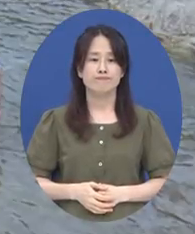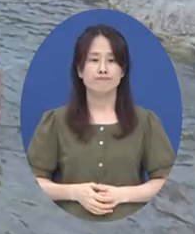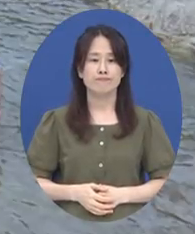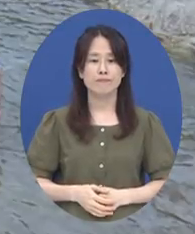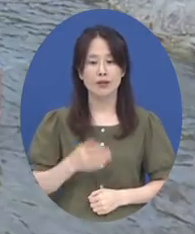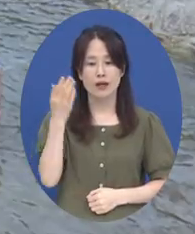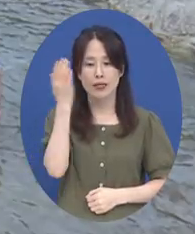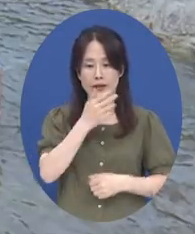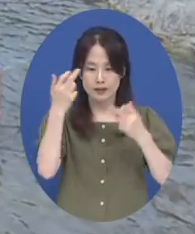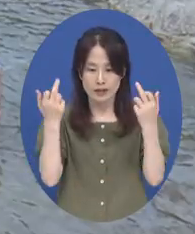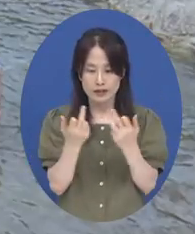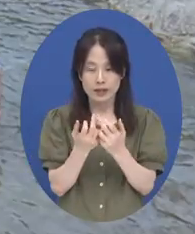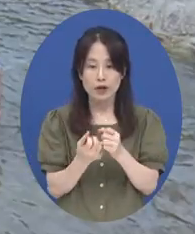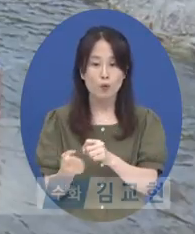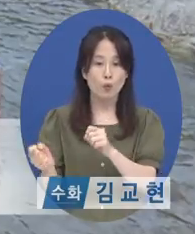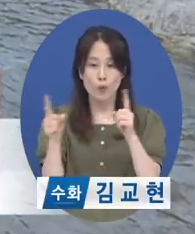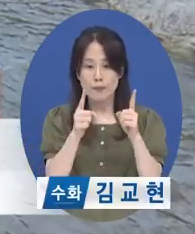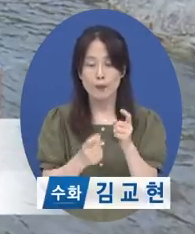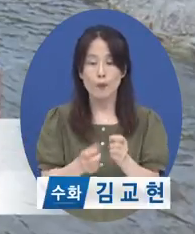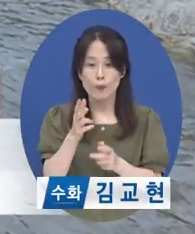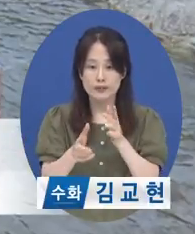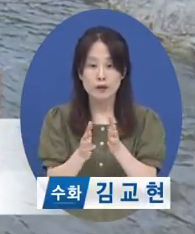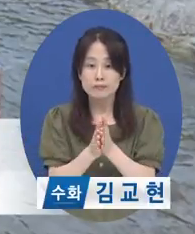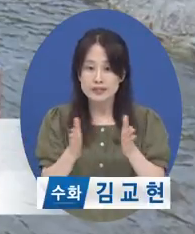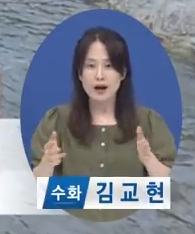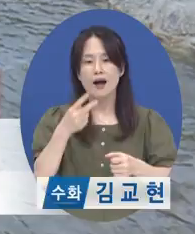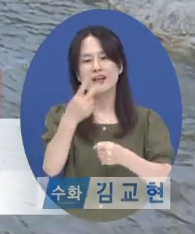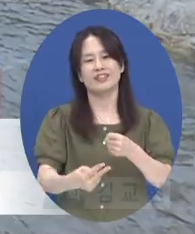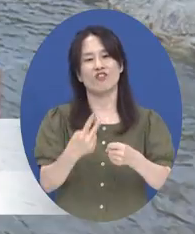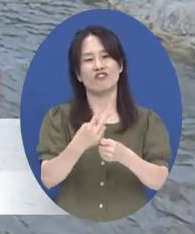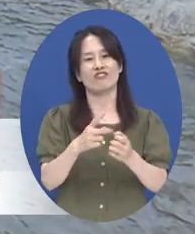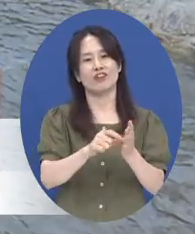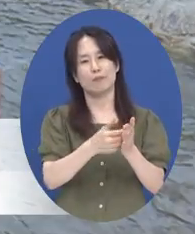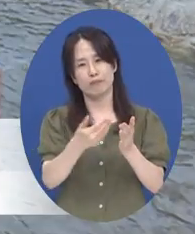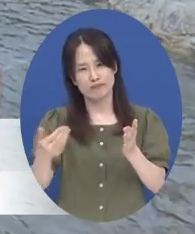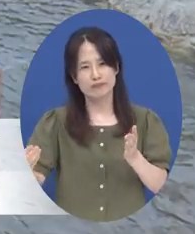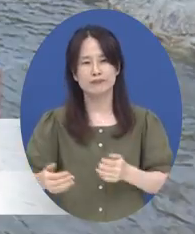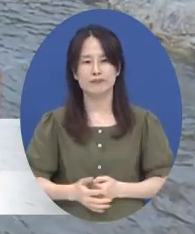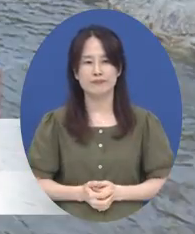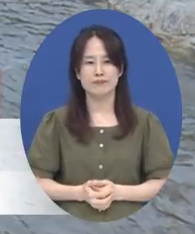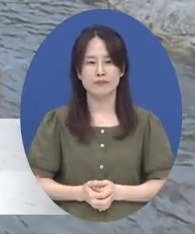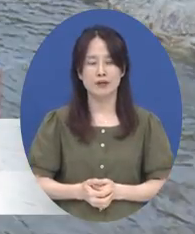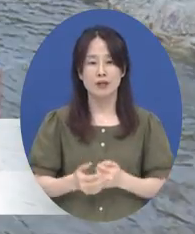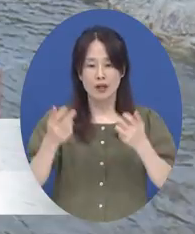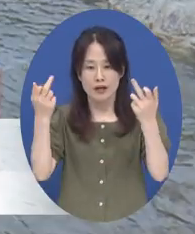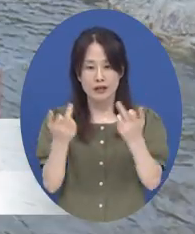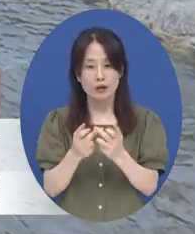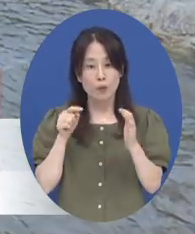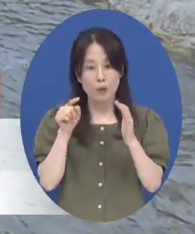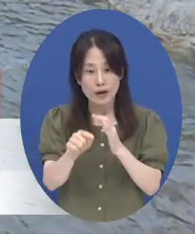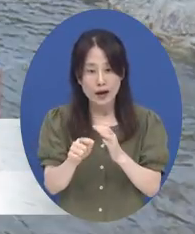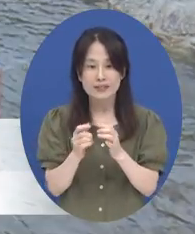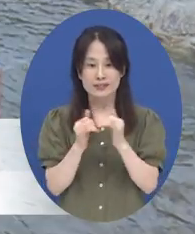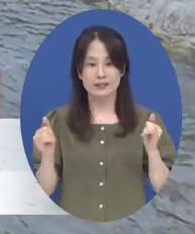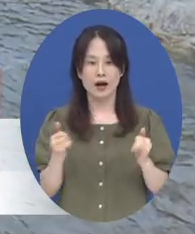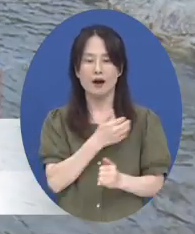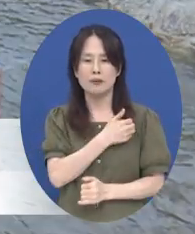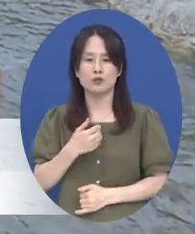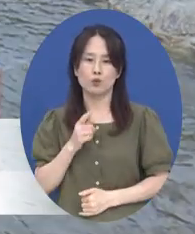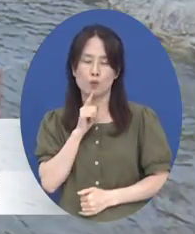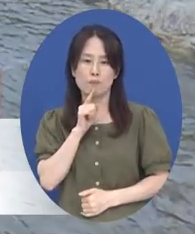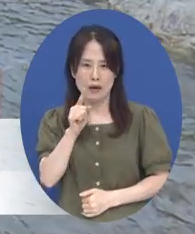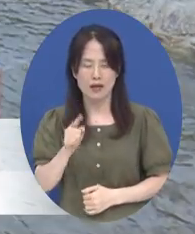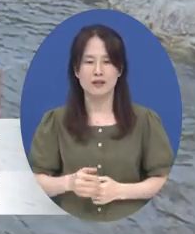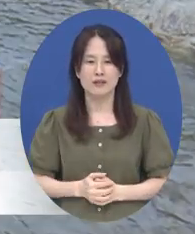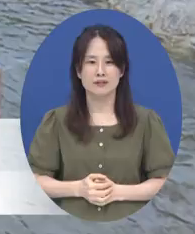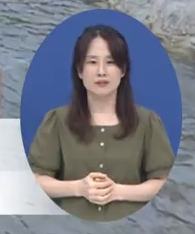경기도에서 청정계곡 복원 사업을 진행한 지 어느덧 2년이 지났습니다. 계곡을 이용하는 시민들의 만족도가 높아졌는데요.